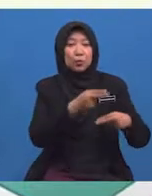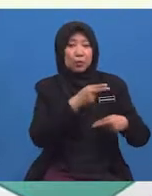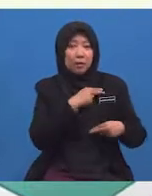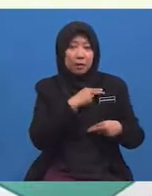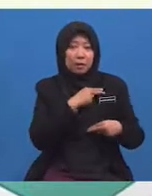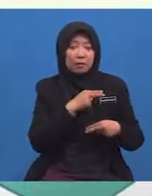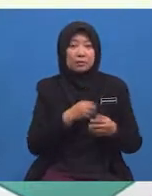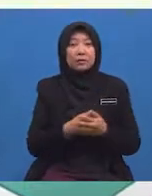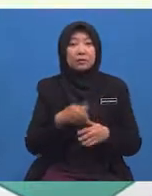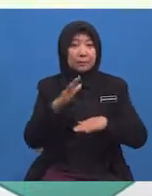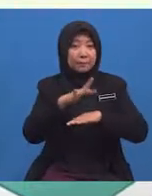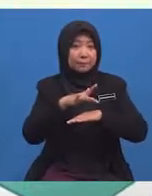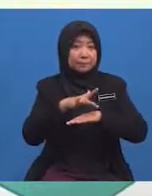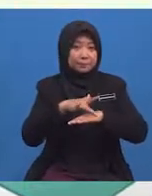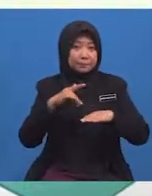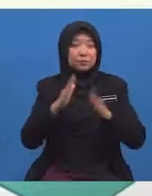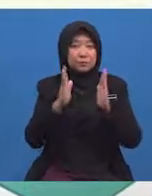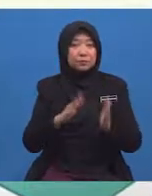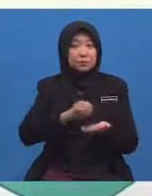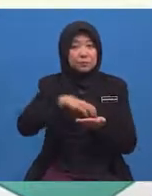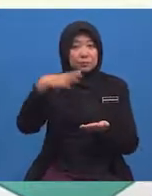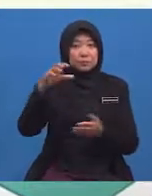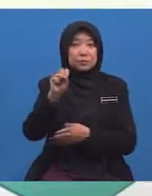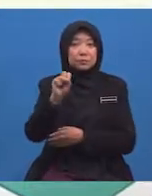yang digelar orang kaya sayung.